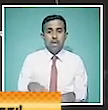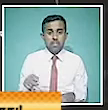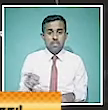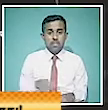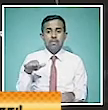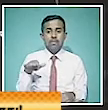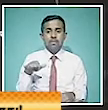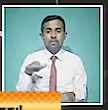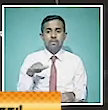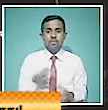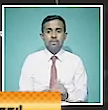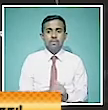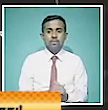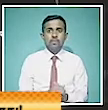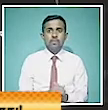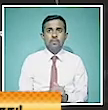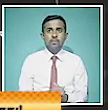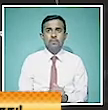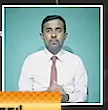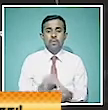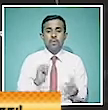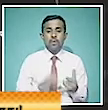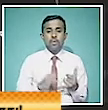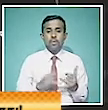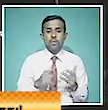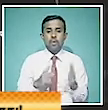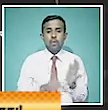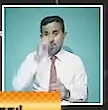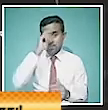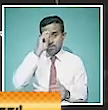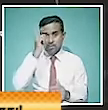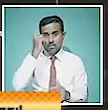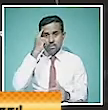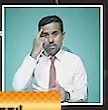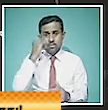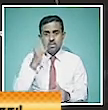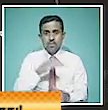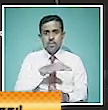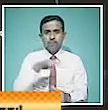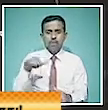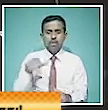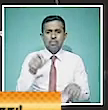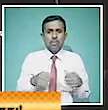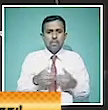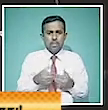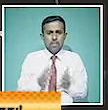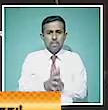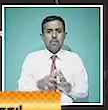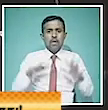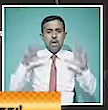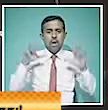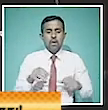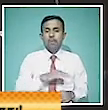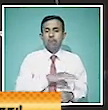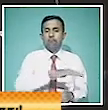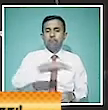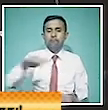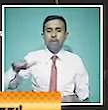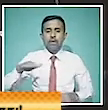நான் நினைக்கிறேன் சுஷில் பிரேம் ஜெயந்த் அவர்களுக்கும் தெரியும், சில இடங்களில் மக்கள் தங்களுக்கு உரித்தான காணிகளை அவர்கள்